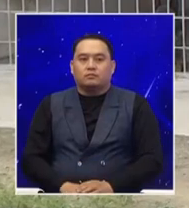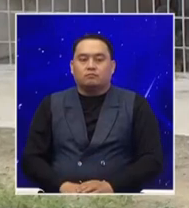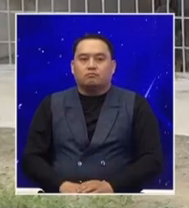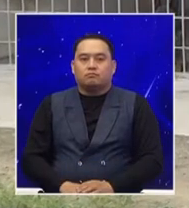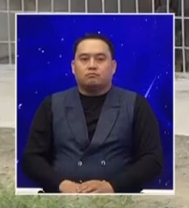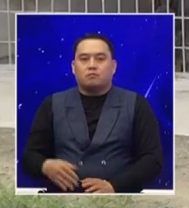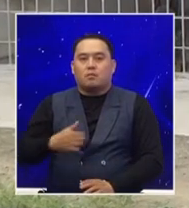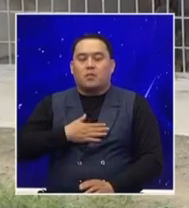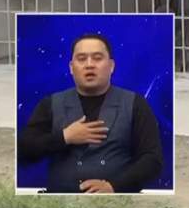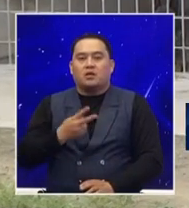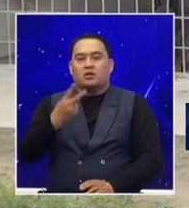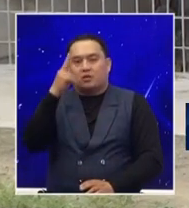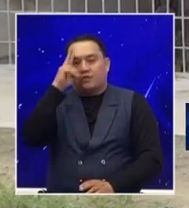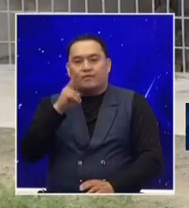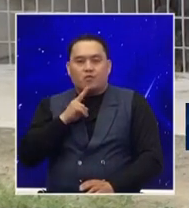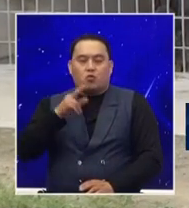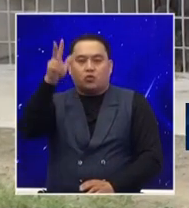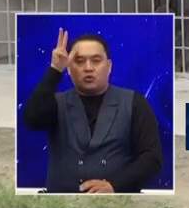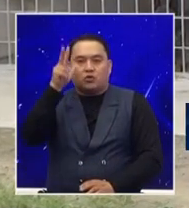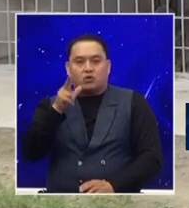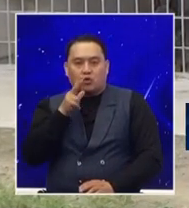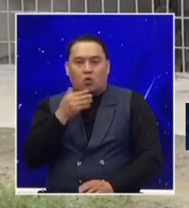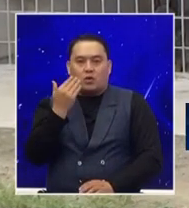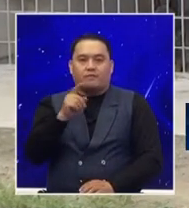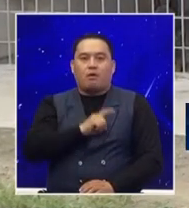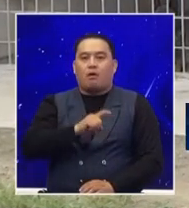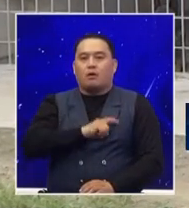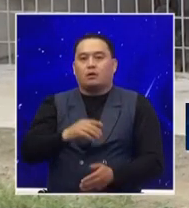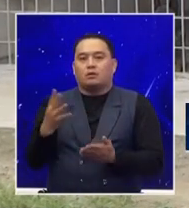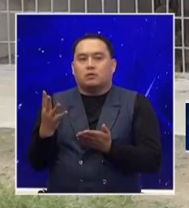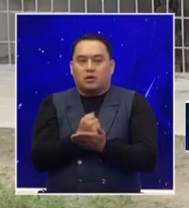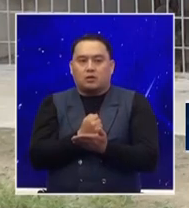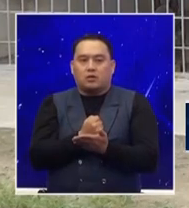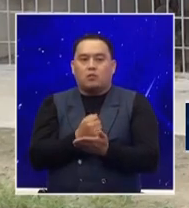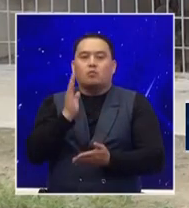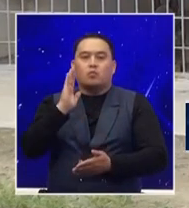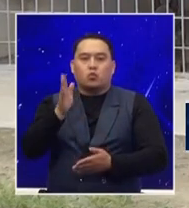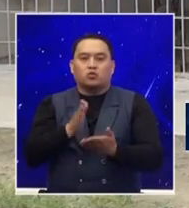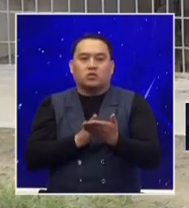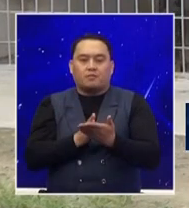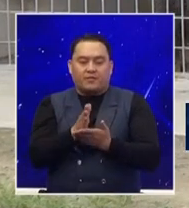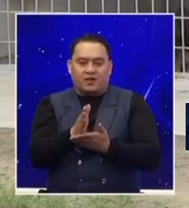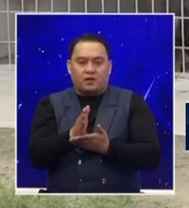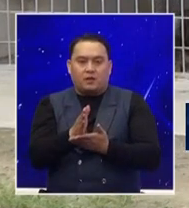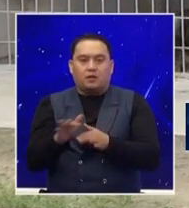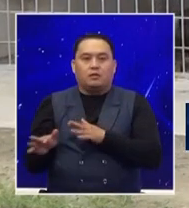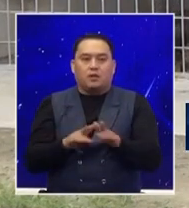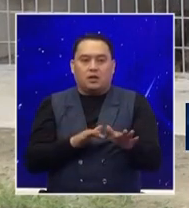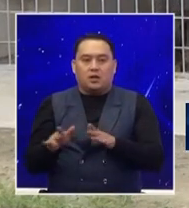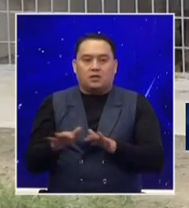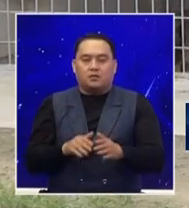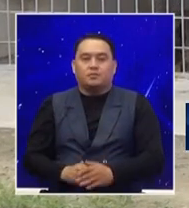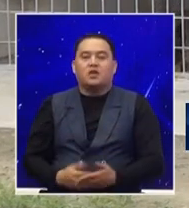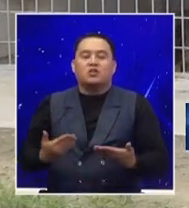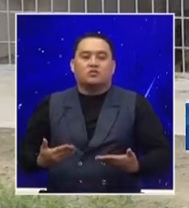с 2-3 месячных щенков и по их характеру определяем их дальнейшее направление деятельности. В